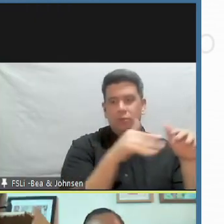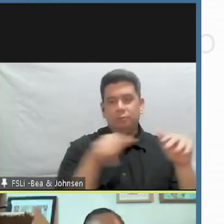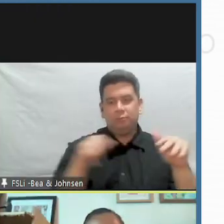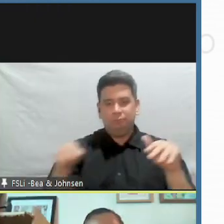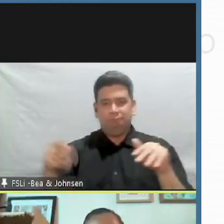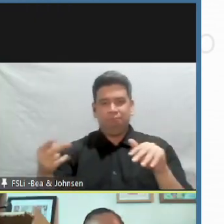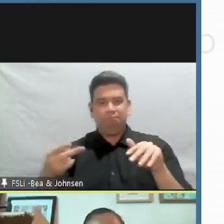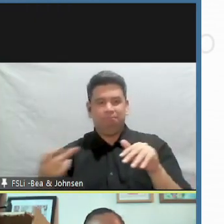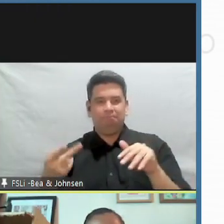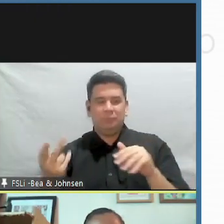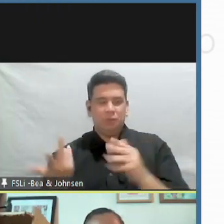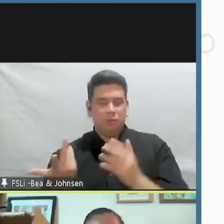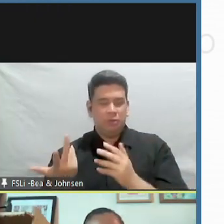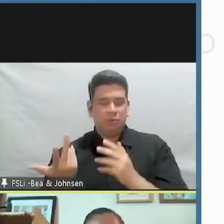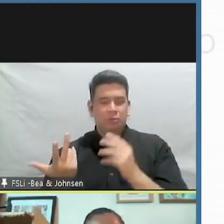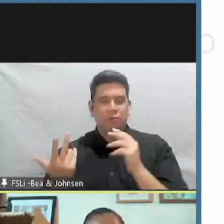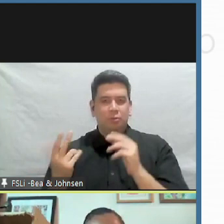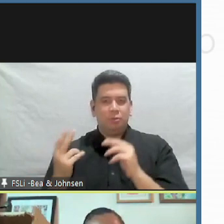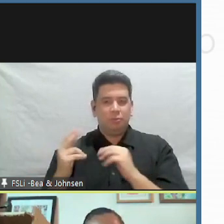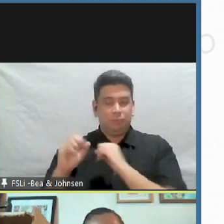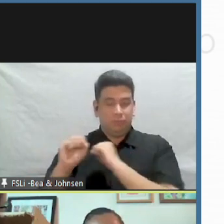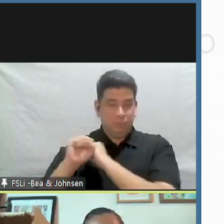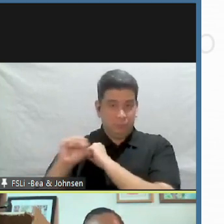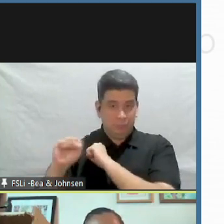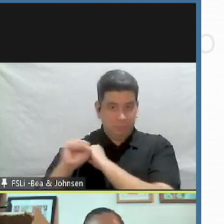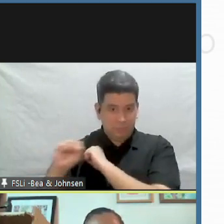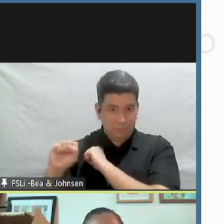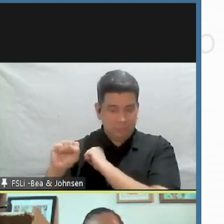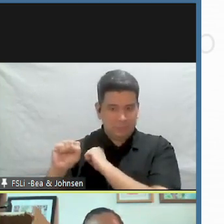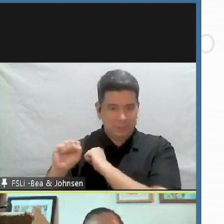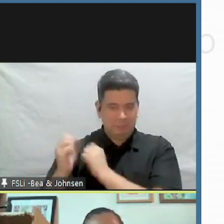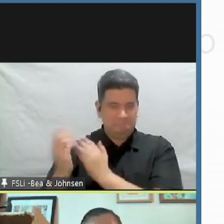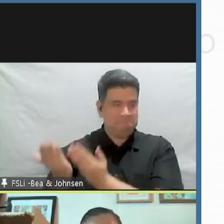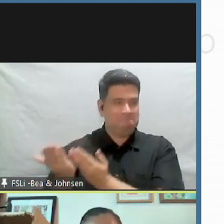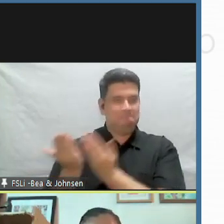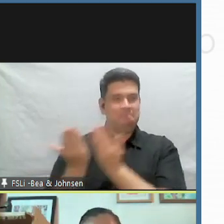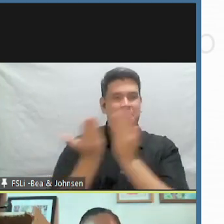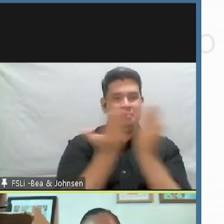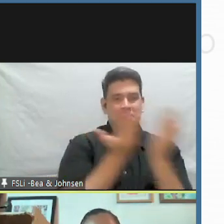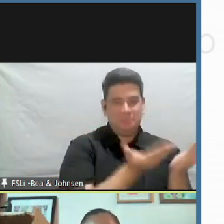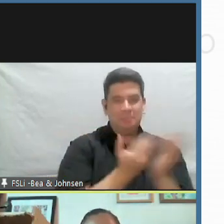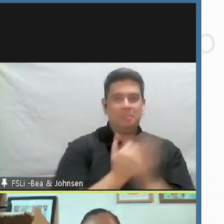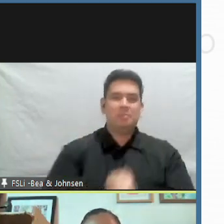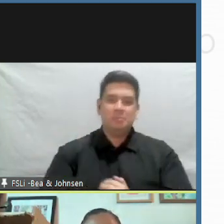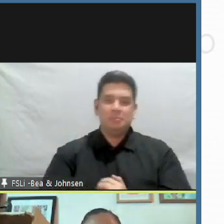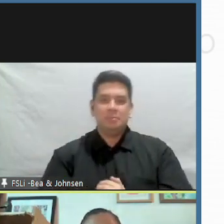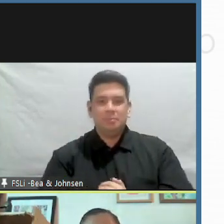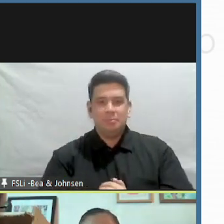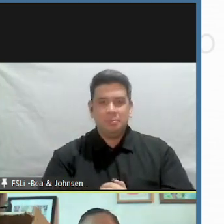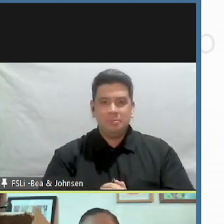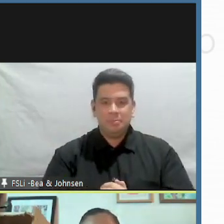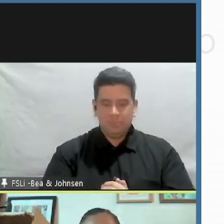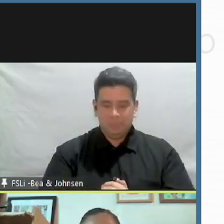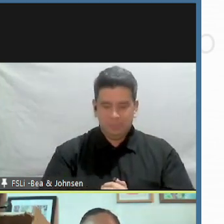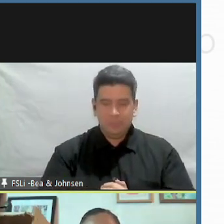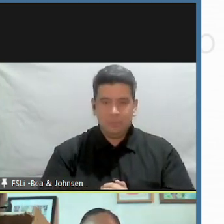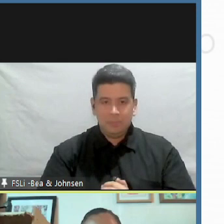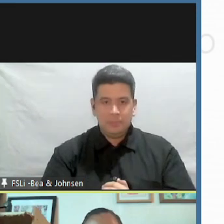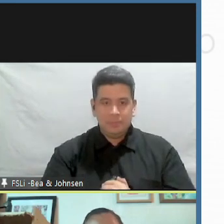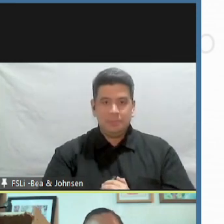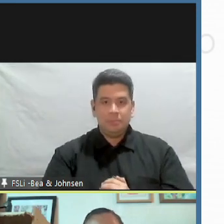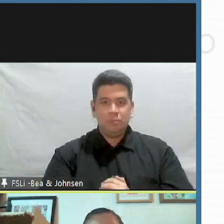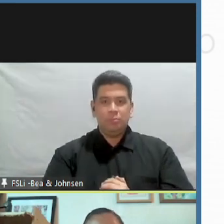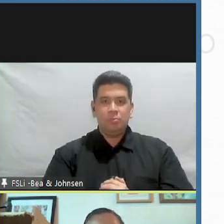Nawa ay mabigyan ko ng hustisya yung mga presentation ninyong dalawa at yung mga points na lumabas,